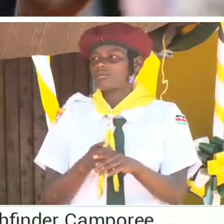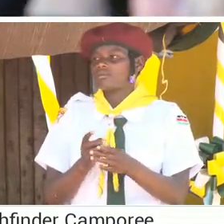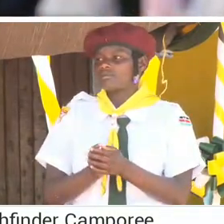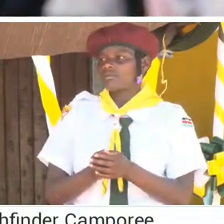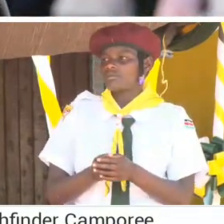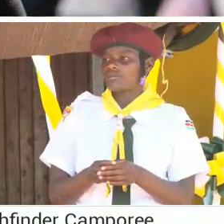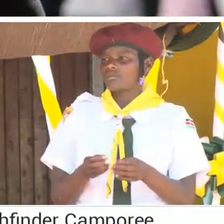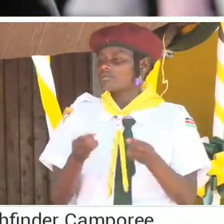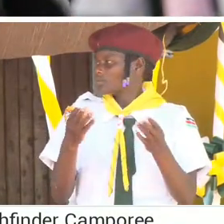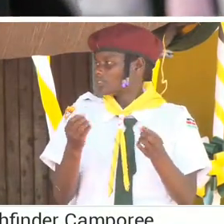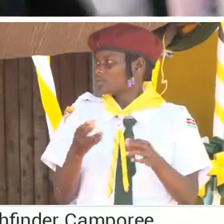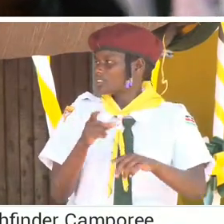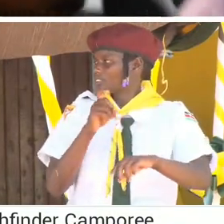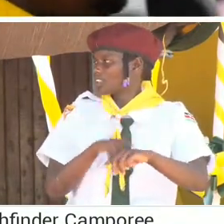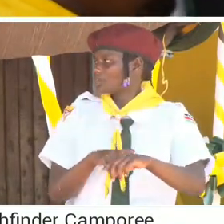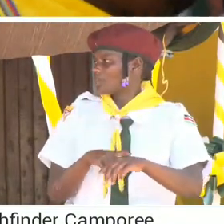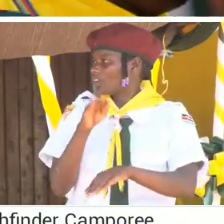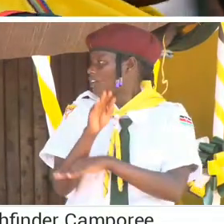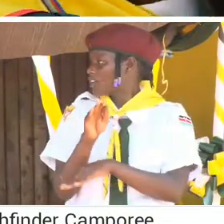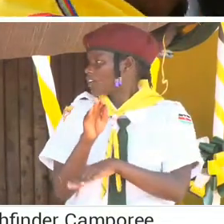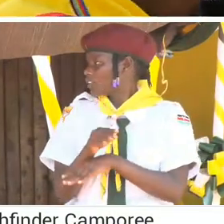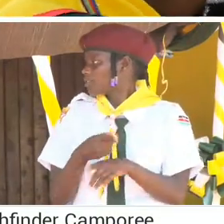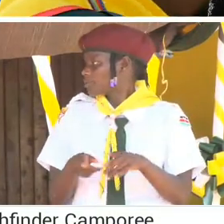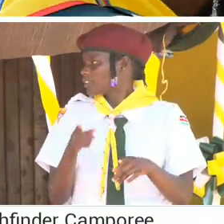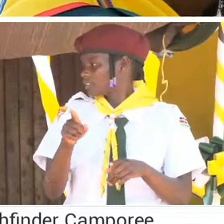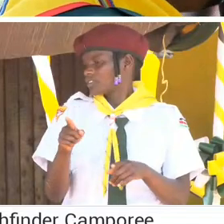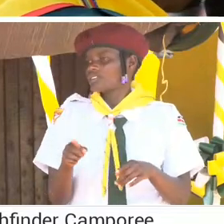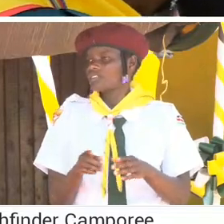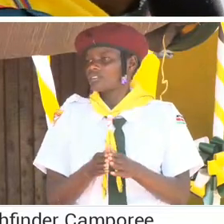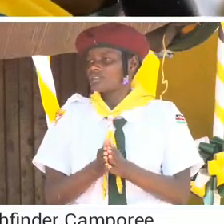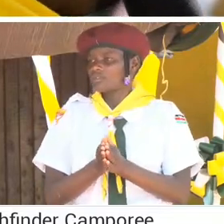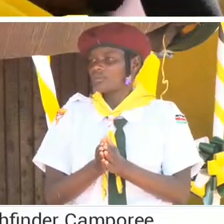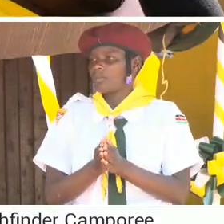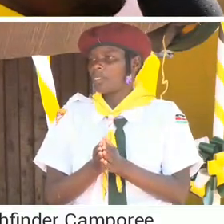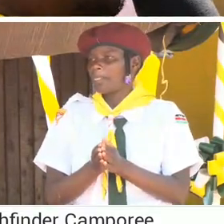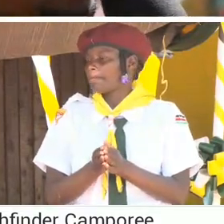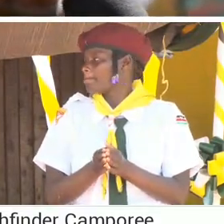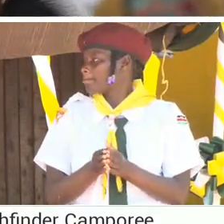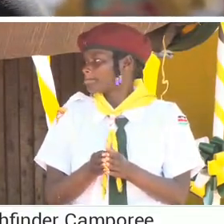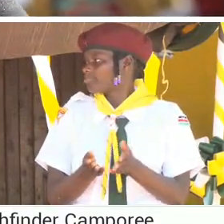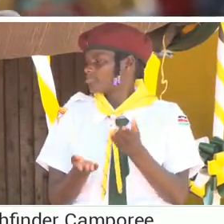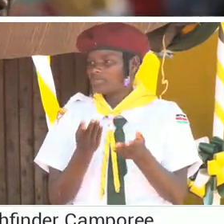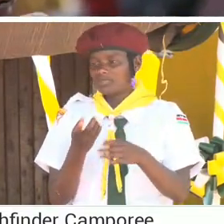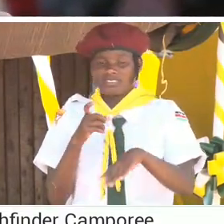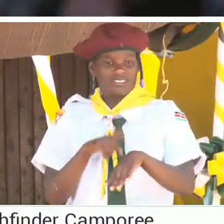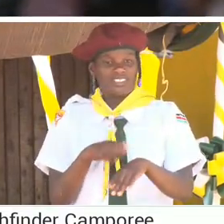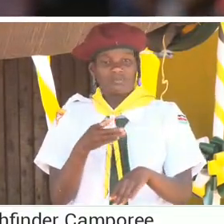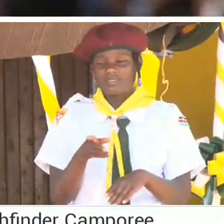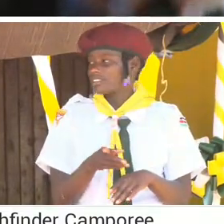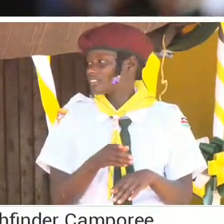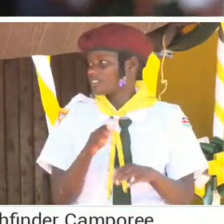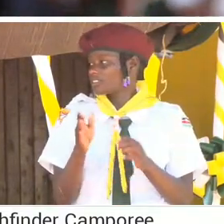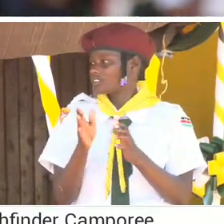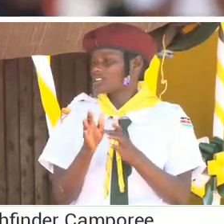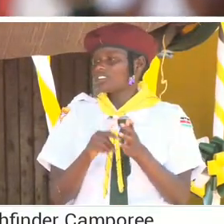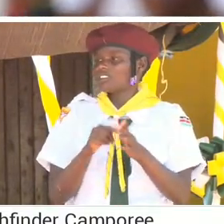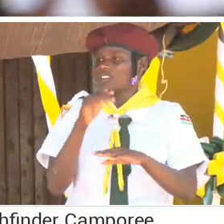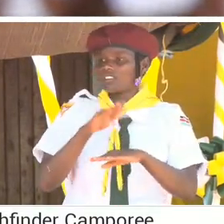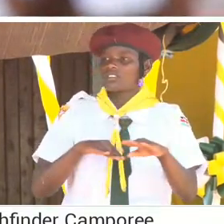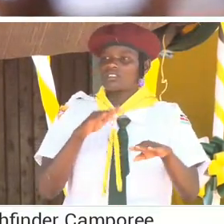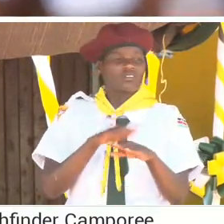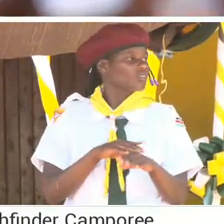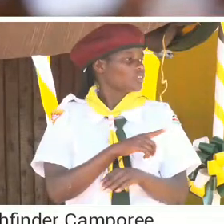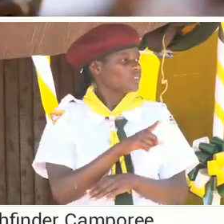nafasi imetolewa mbele yako? Unangoja nini? Inawezekana hii ndio dakika ambayo Bwana alikuwa akikutafuta. Bwana kubariki kaka. Bwana